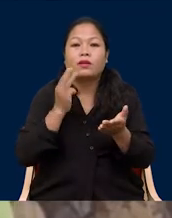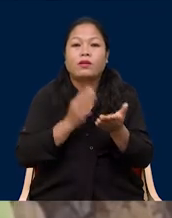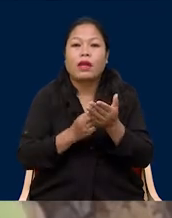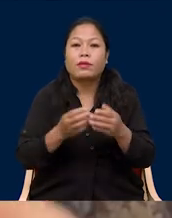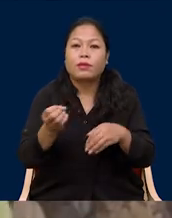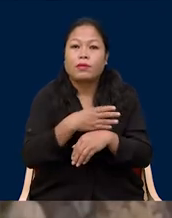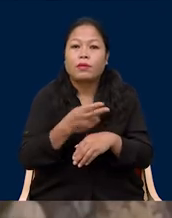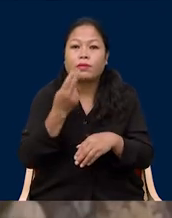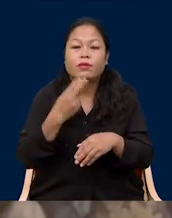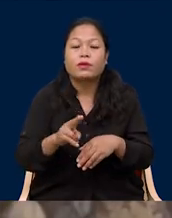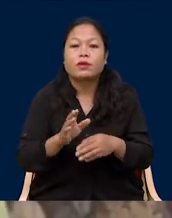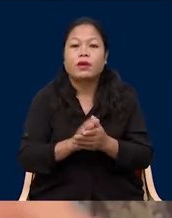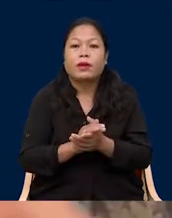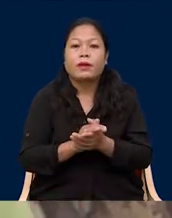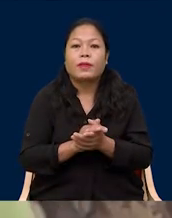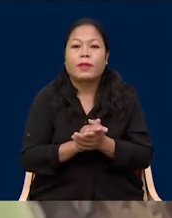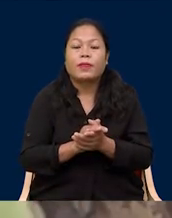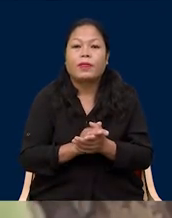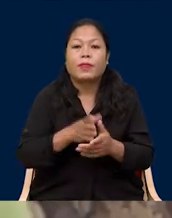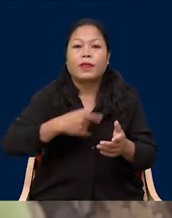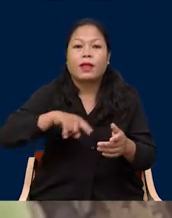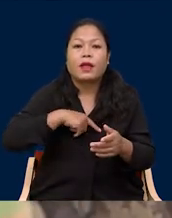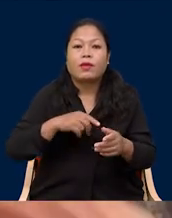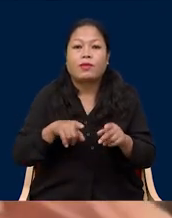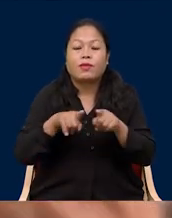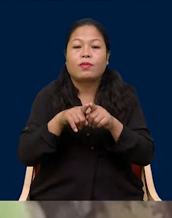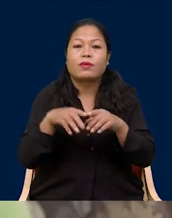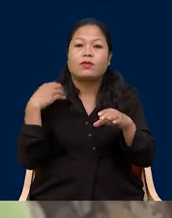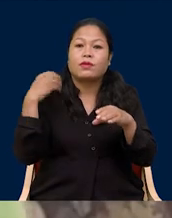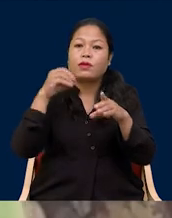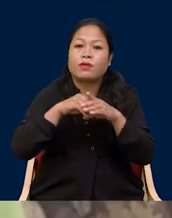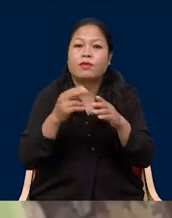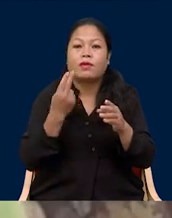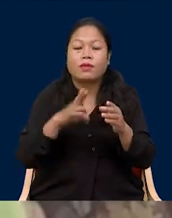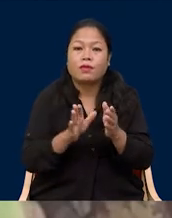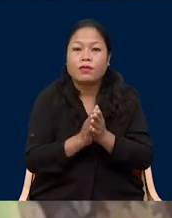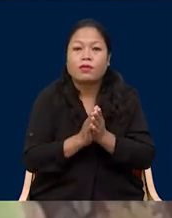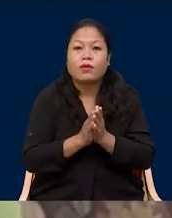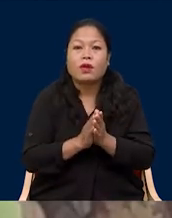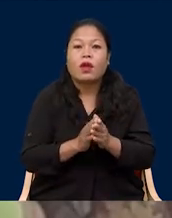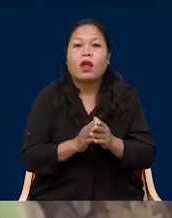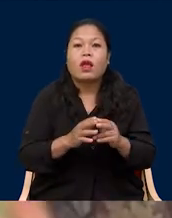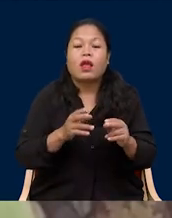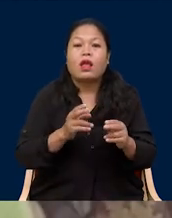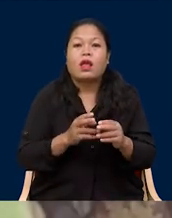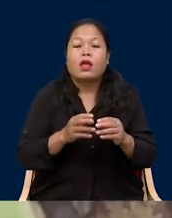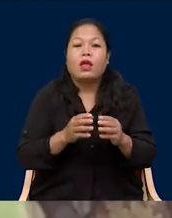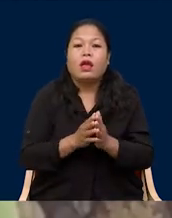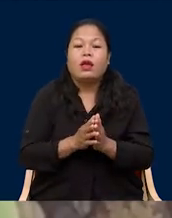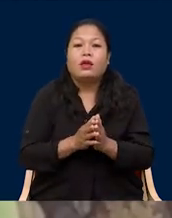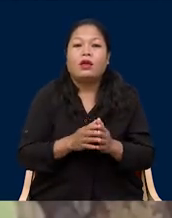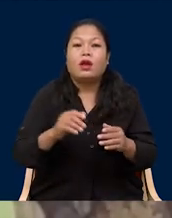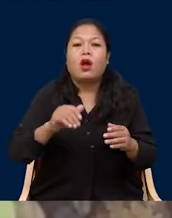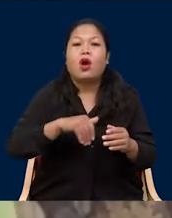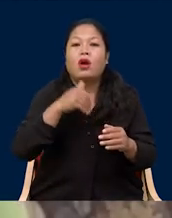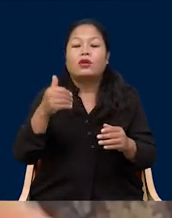यति मात्रै हामी प्रभावित हुन्छौँ, त्यसैले हाम्रो चाहिँ हाम्रो पनि त्यहाँ चाहिँ संलग्नता हुनुपर्छ, हामी सरोकारवालाहरू हौँ